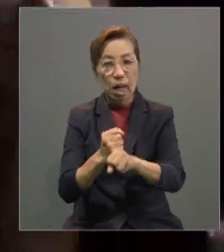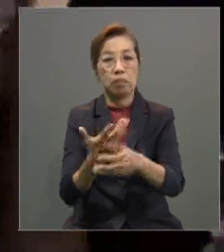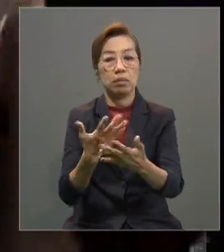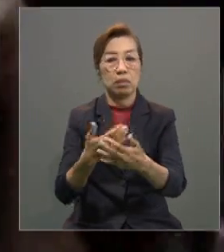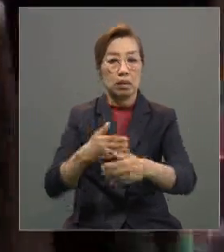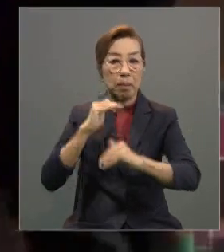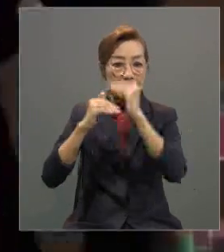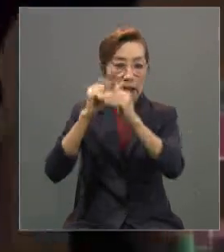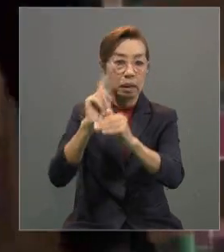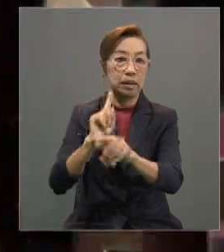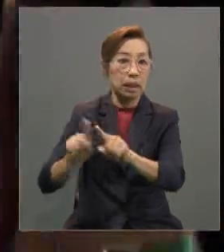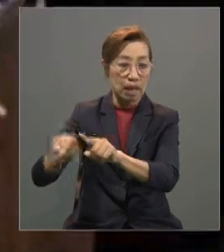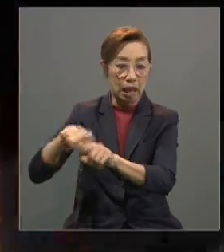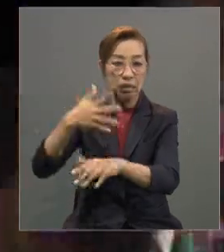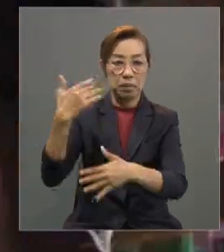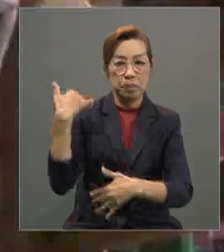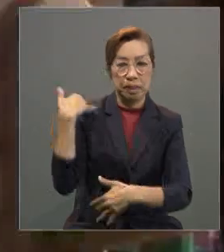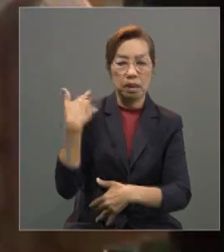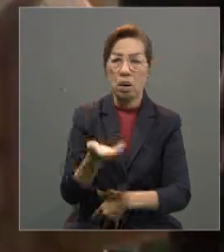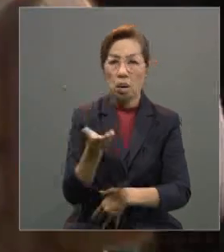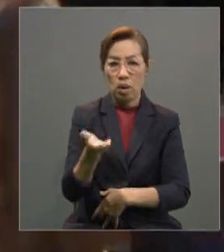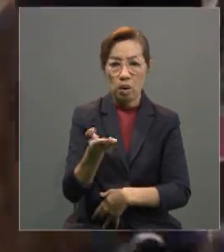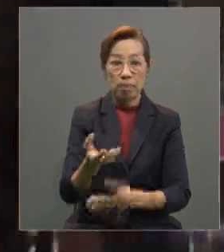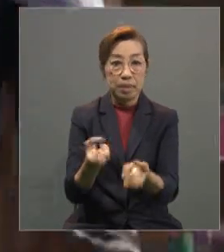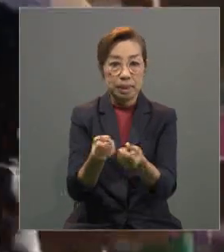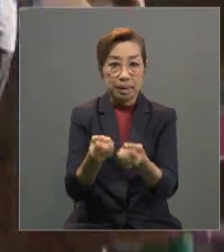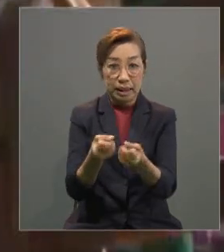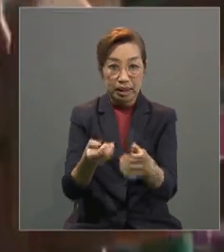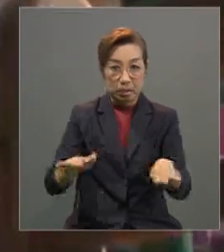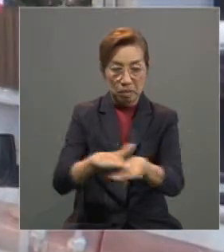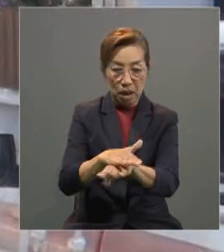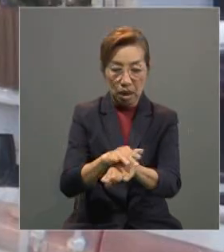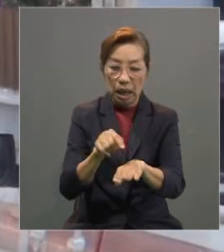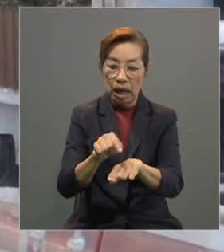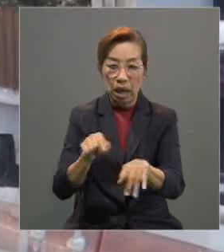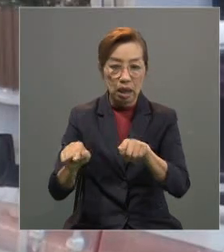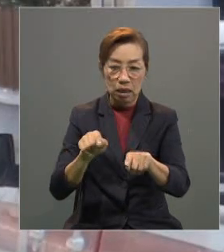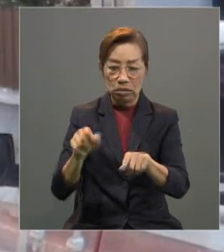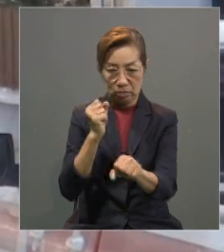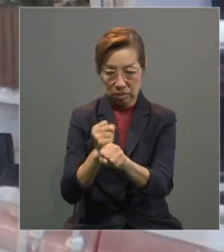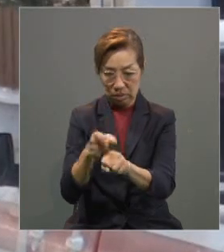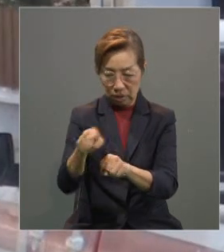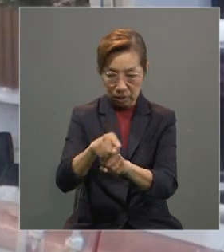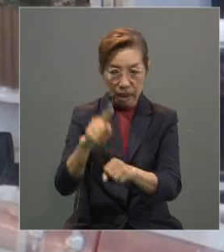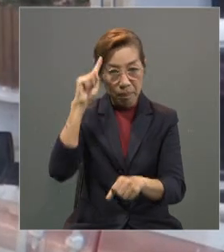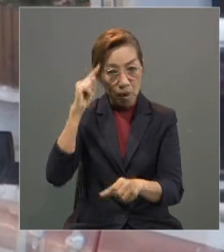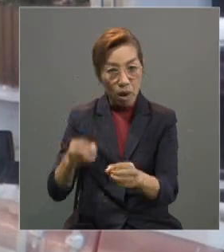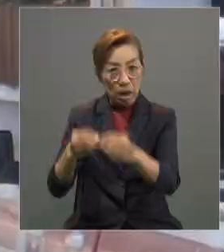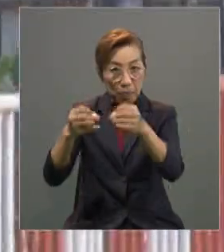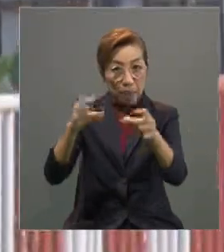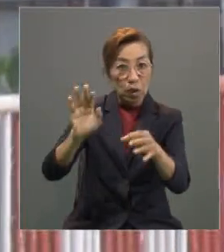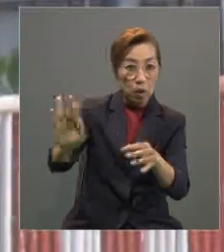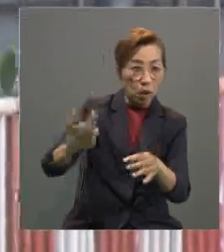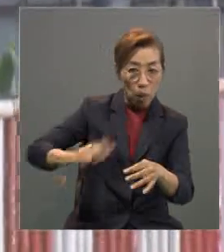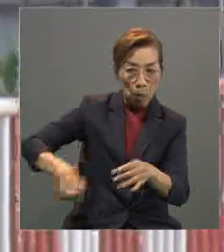ไฮโดรคาร์บอนในพื้นที่เรียกร้องที่ทับซ้อนกันระหว่างทั้ง 2ประเทศมุ่งมั่นในการเก็บทุ่นระเบิดเพื่อมนุษยธรรม